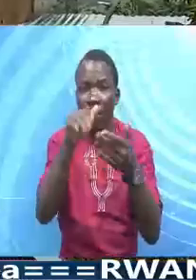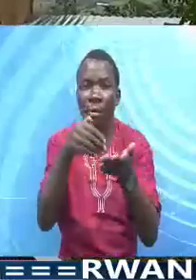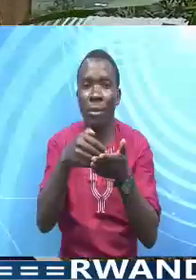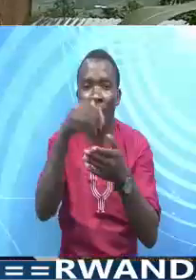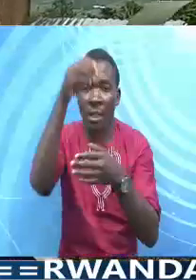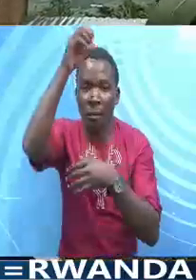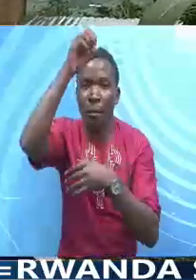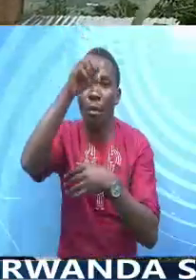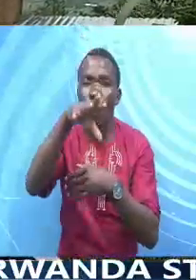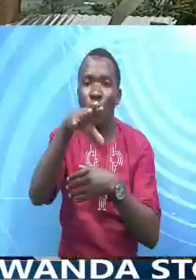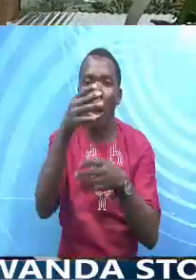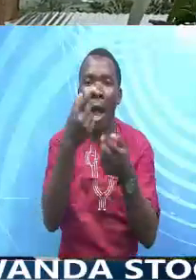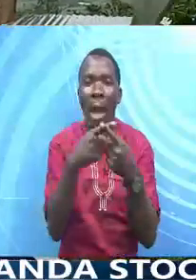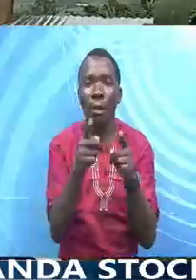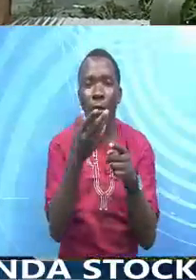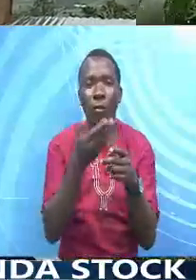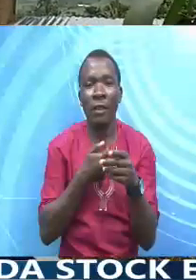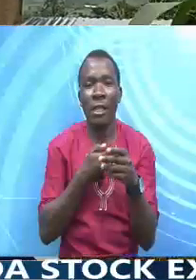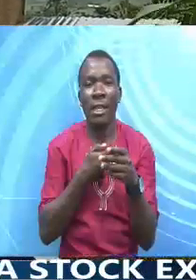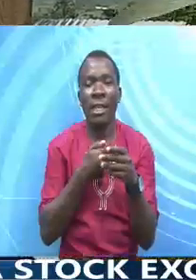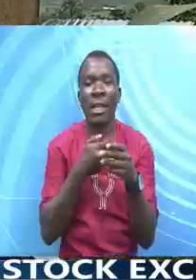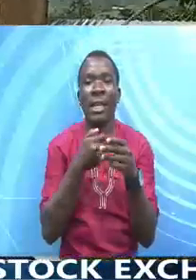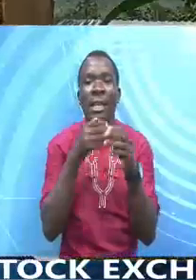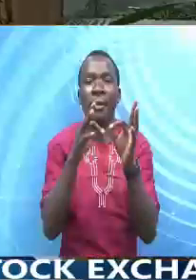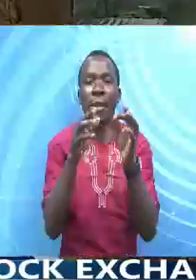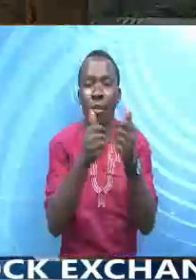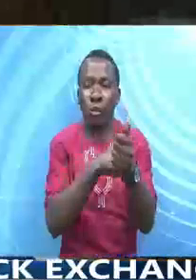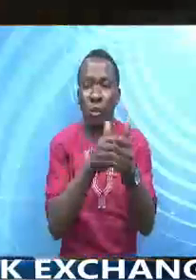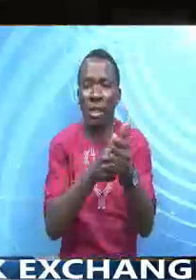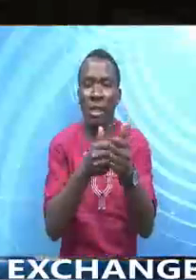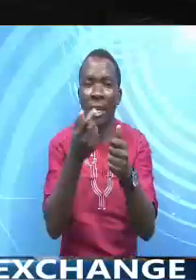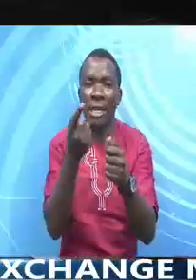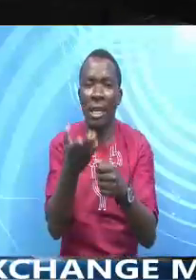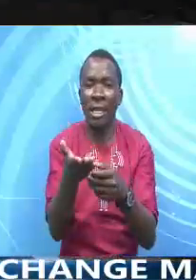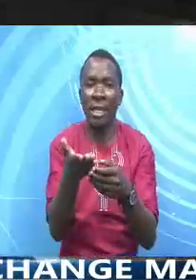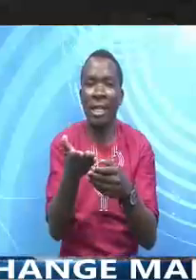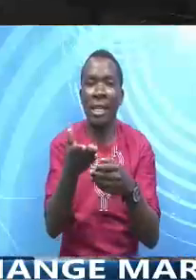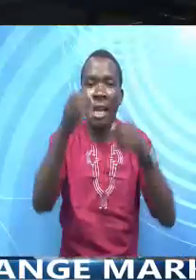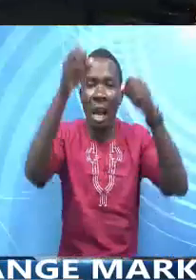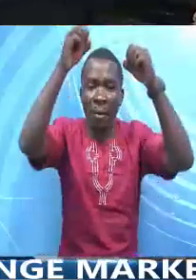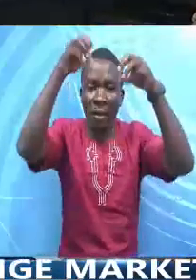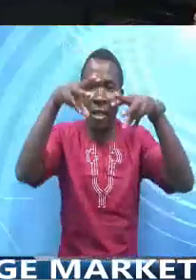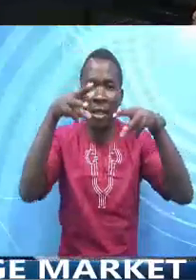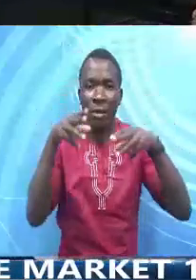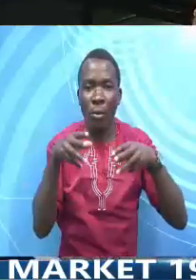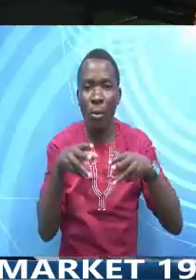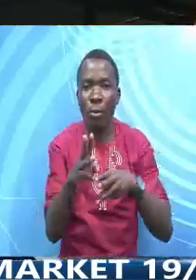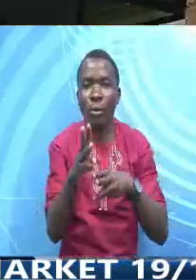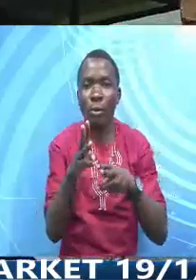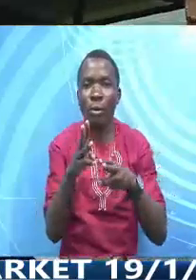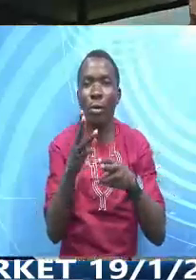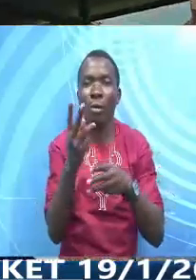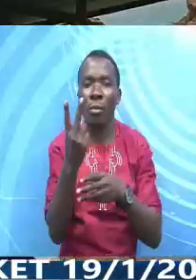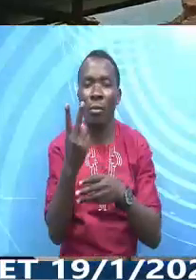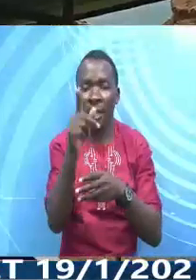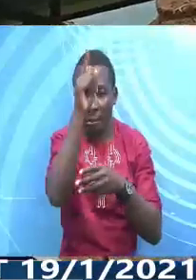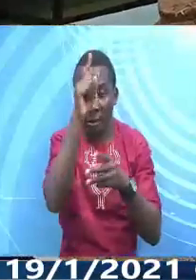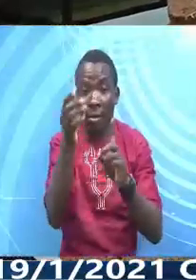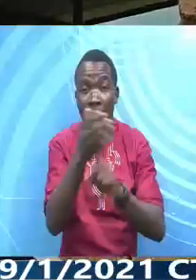bifite cyo bigenderaho. Hari amashanyarazi y'ubwoko bubiri abaturage babona, hari ayo ku muyoboro